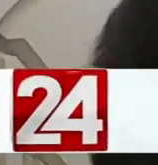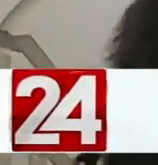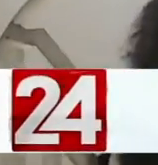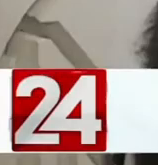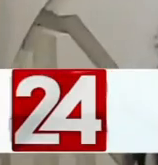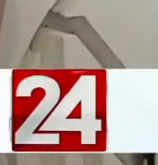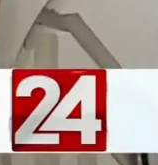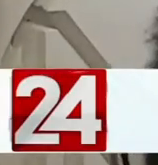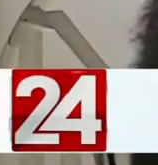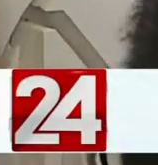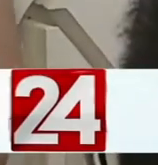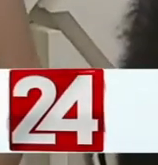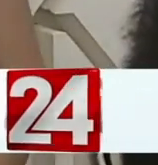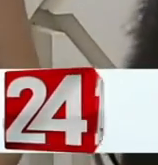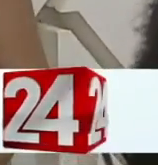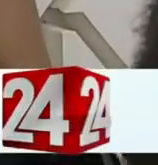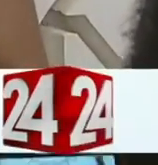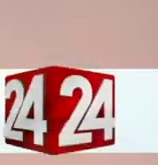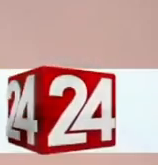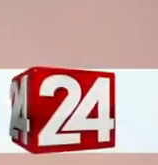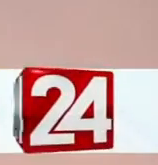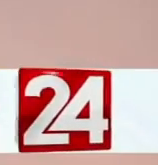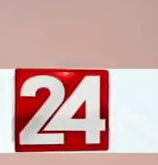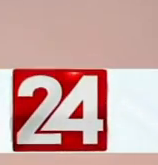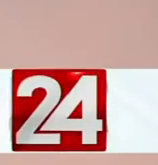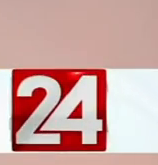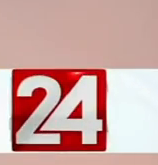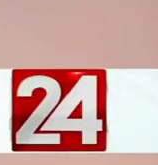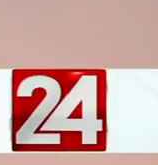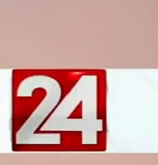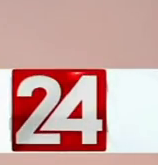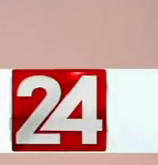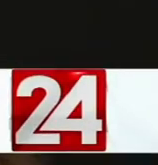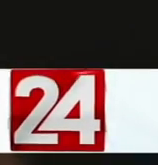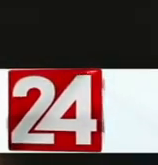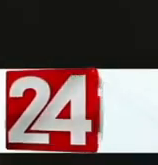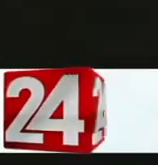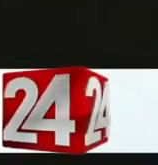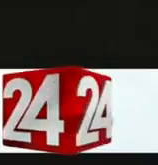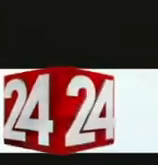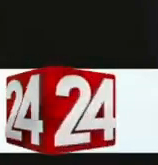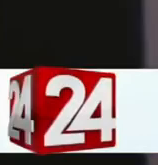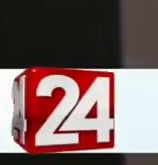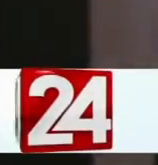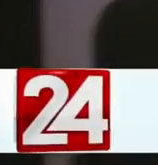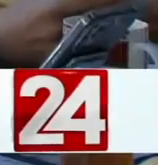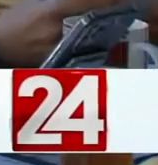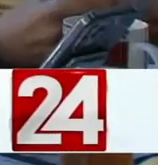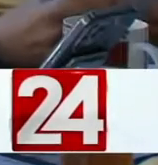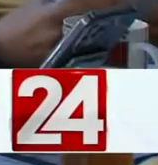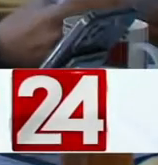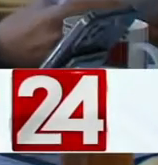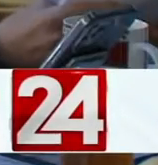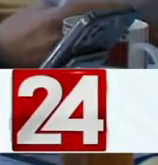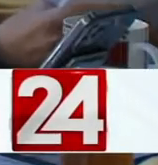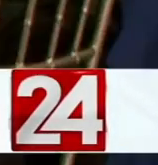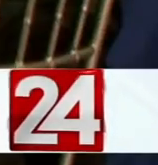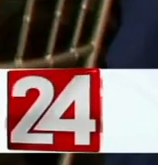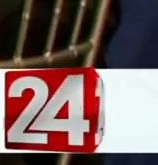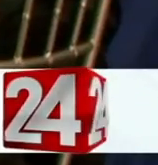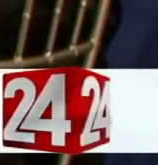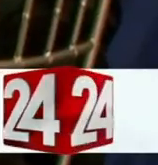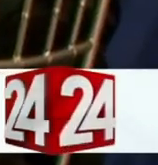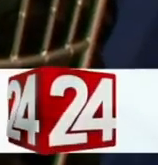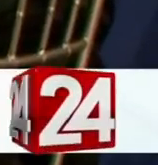teleserye nina Kapuso Royal Couple, Ding Dong Dantes at Marian Rivera, kasado na. Ano-anong